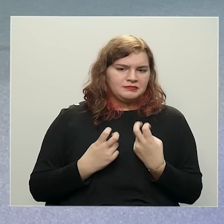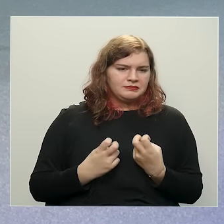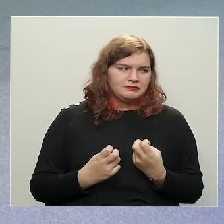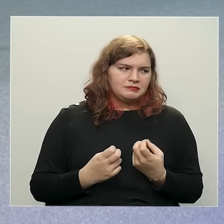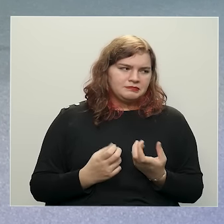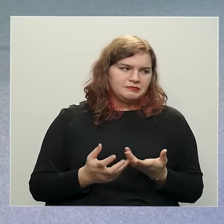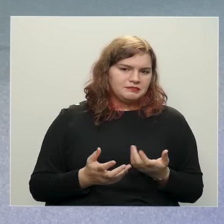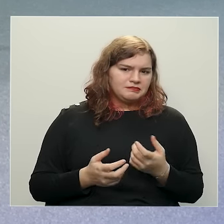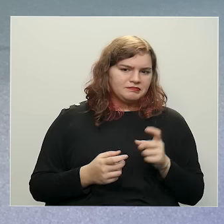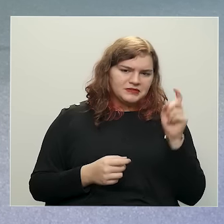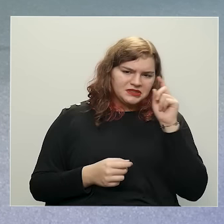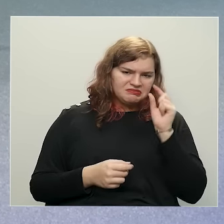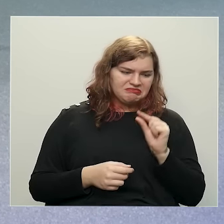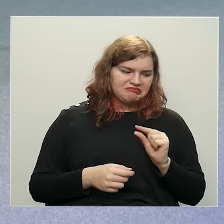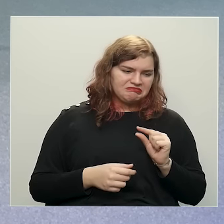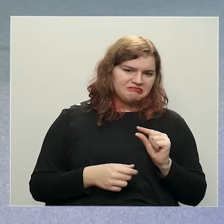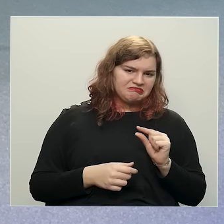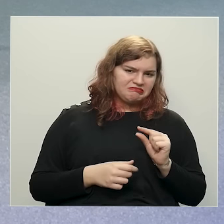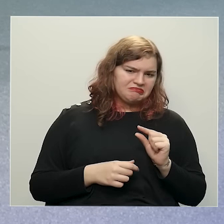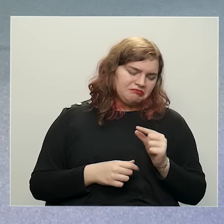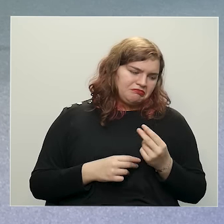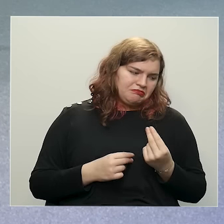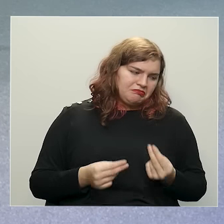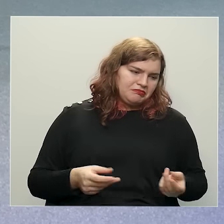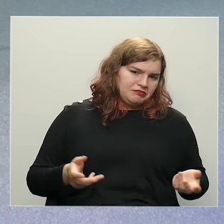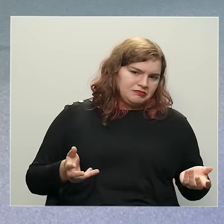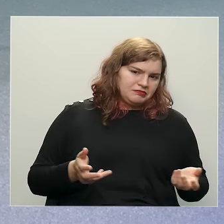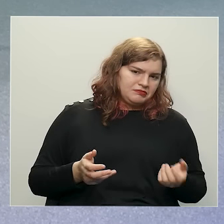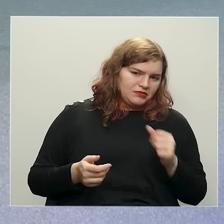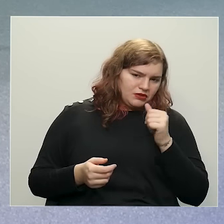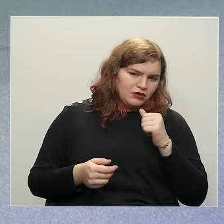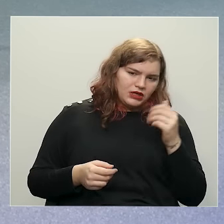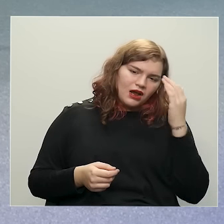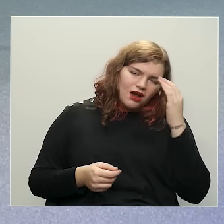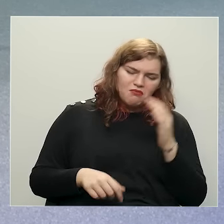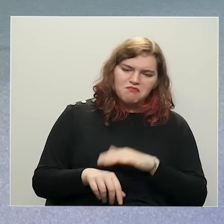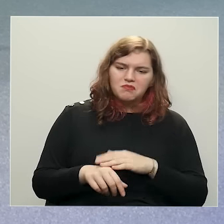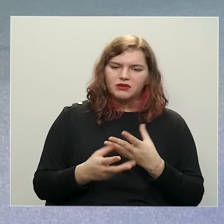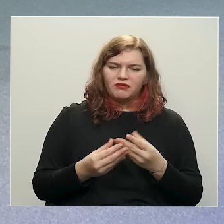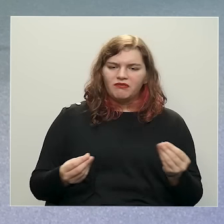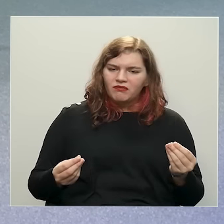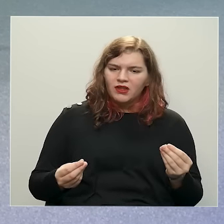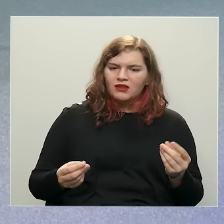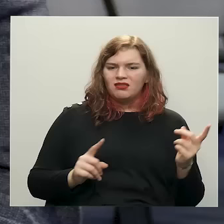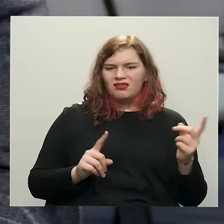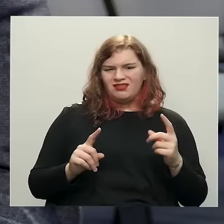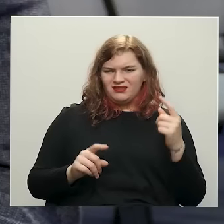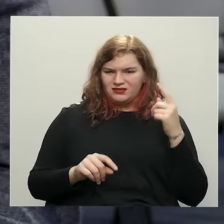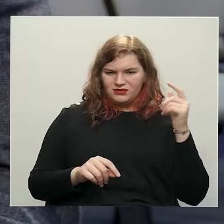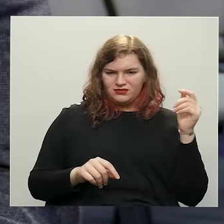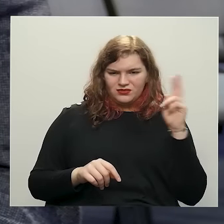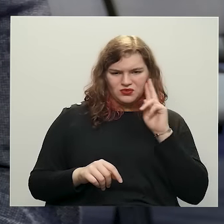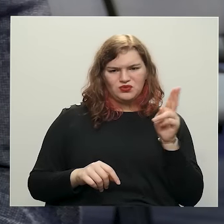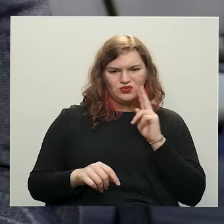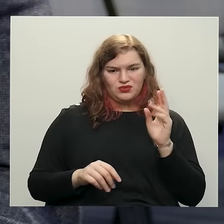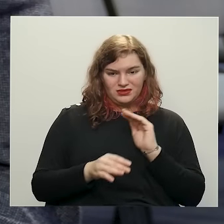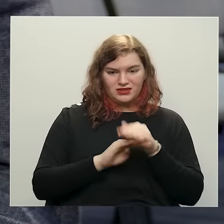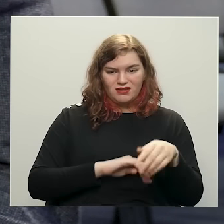na, credința foarte mică. Am zis, na, te doare capul, te doare mâna, trebuie să te vinde, nu te mai doare, dar să fii surd,